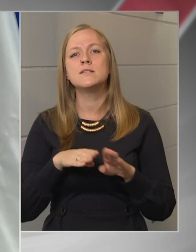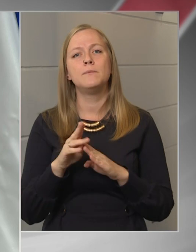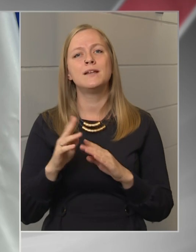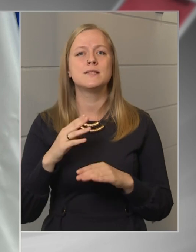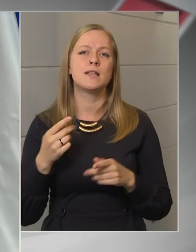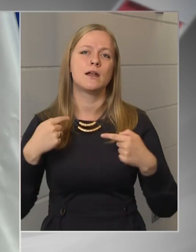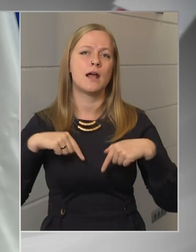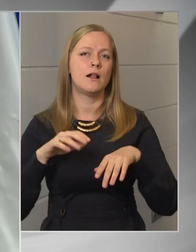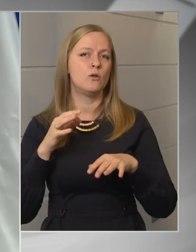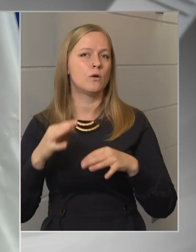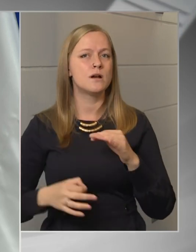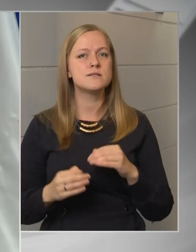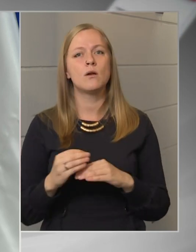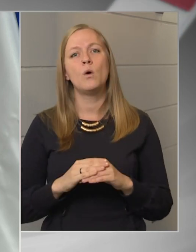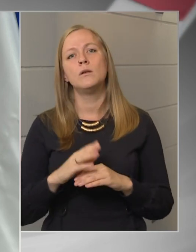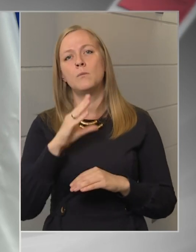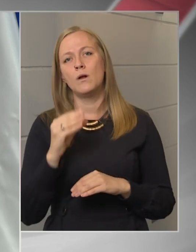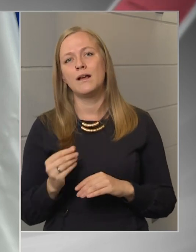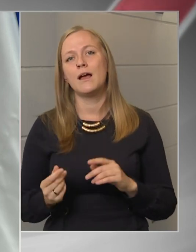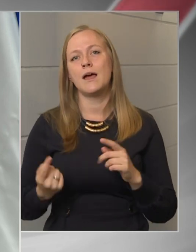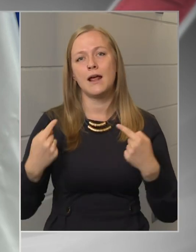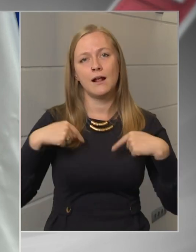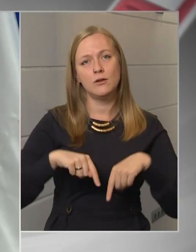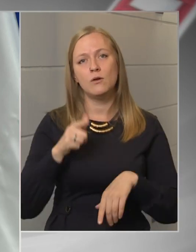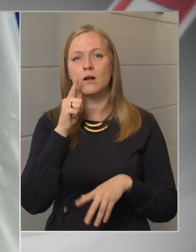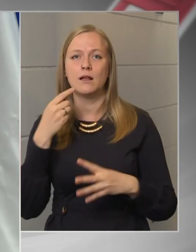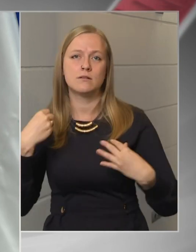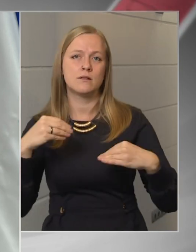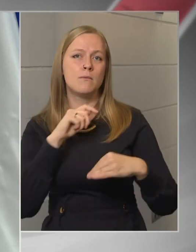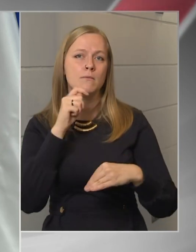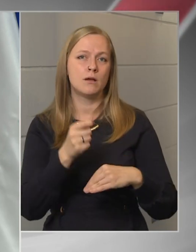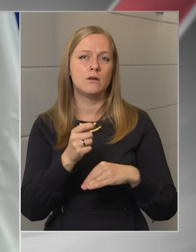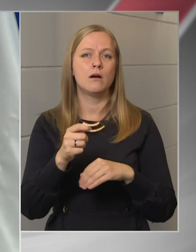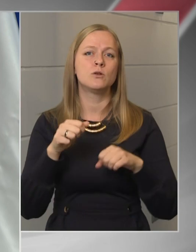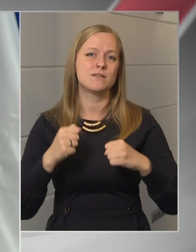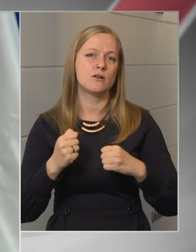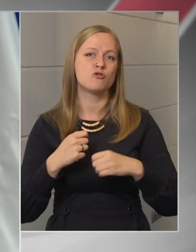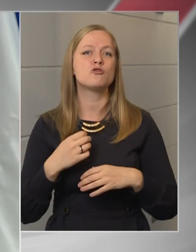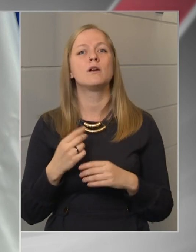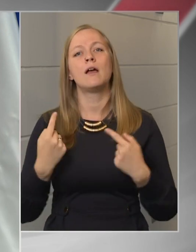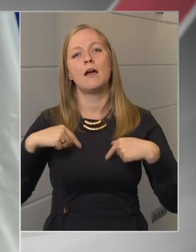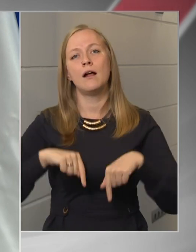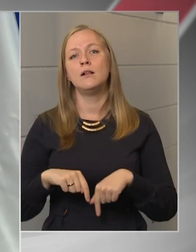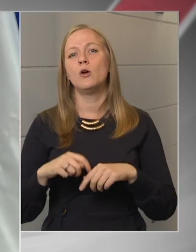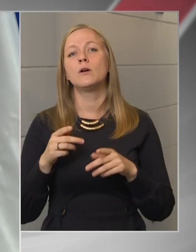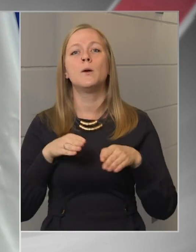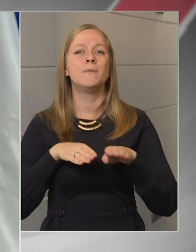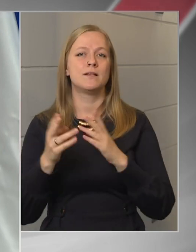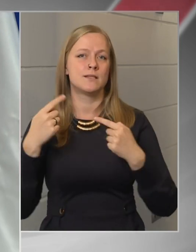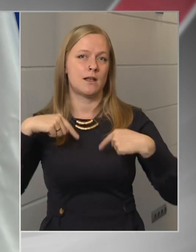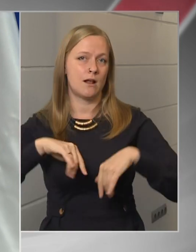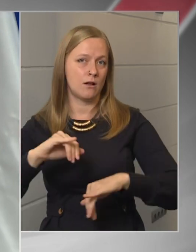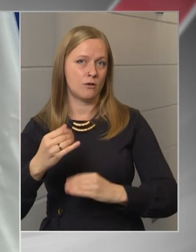hogy itt lesz a bolgárelnök, itt lesz, beszélni fog a magyar köztársági elnök és miniszterelnök, de